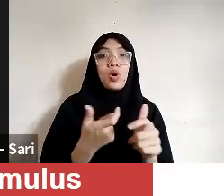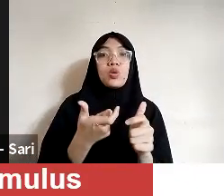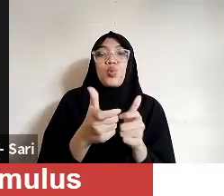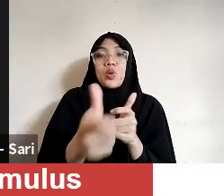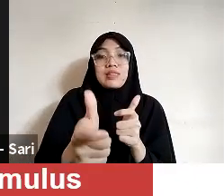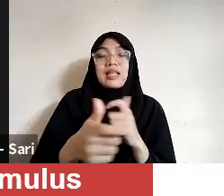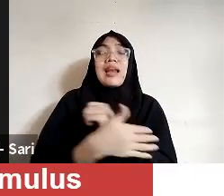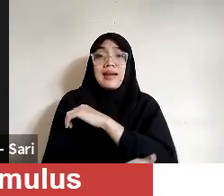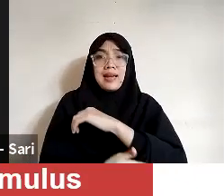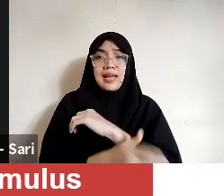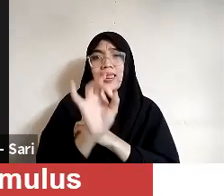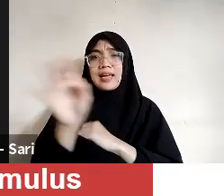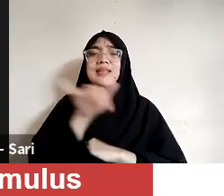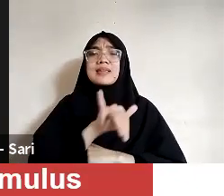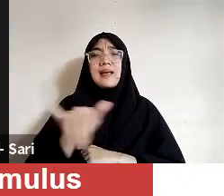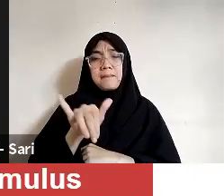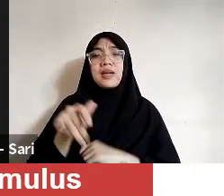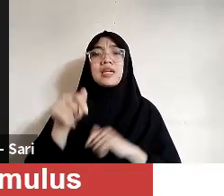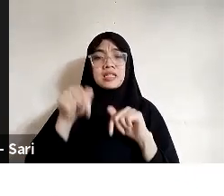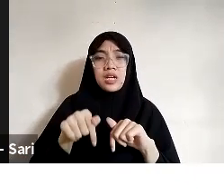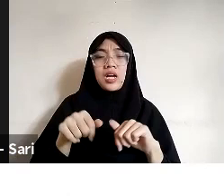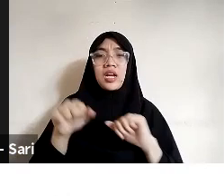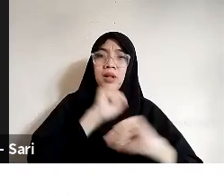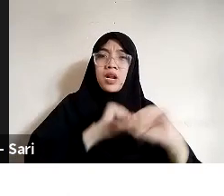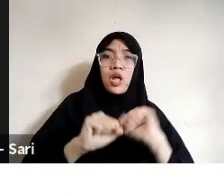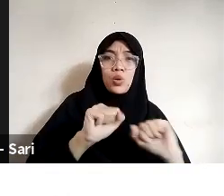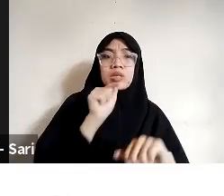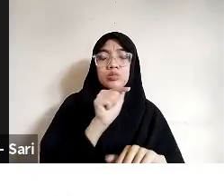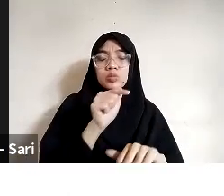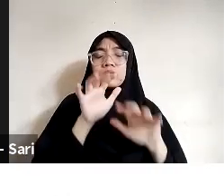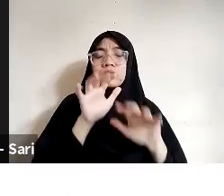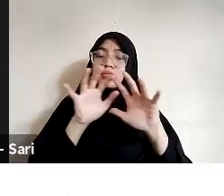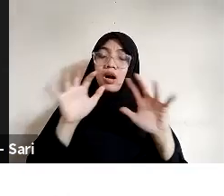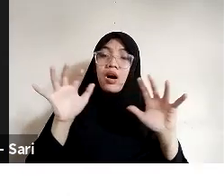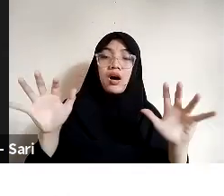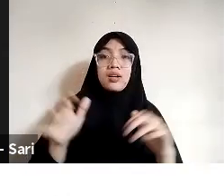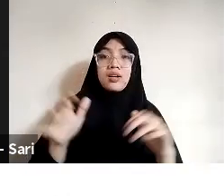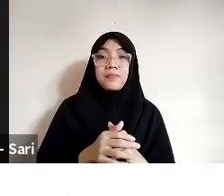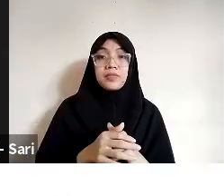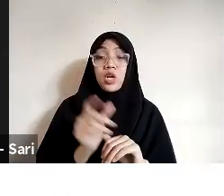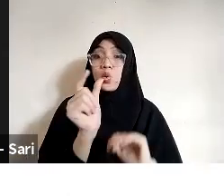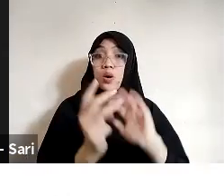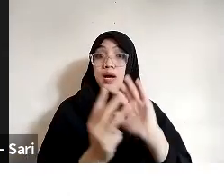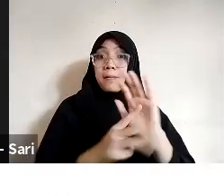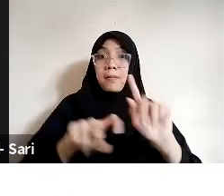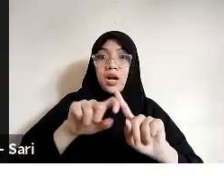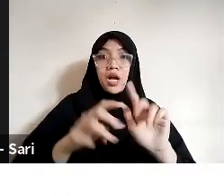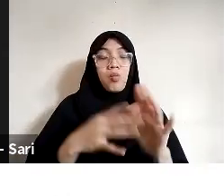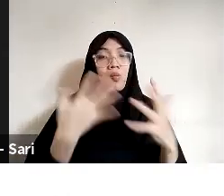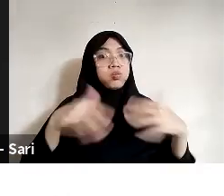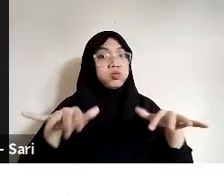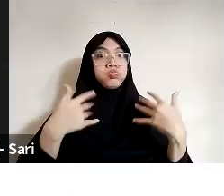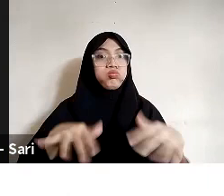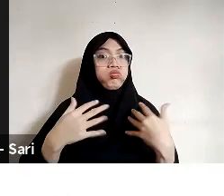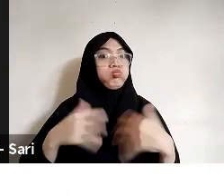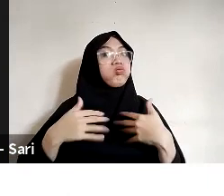juga pada saat ini banyak yang melakukan hal itu ya. Nah, termasuk untuk UMKM luar biasa ya, subsidi